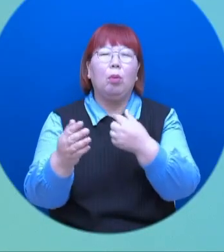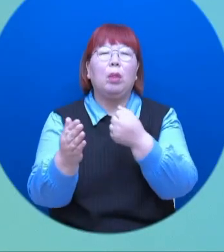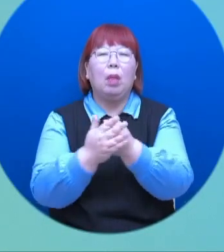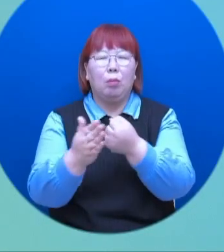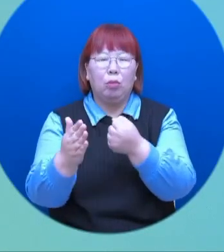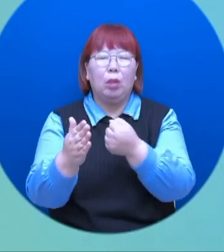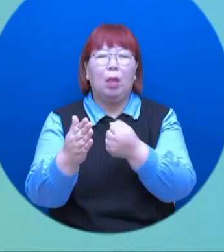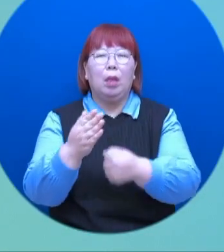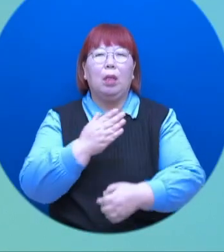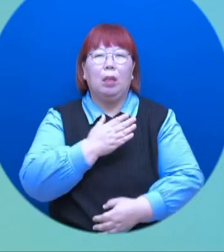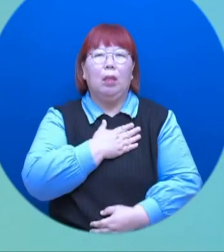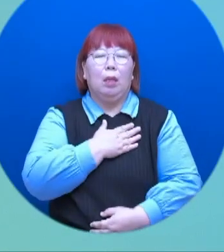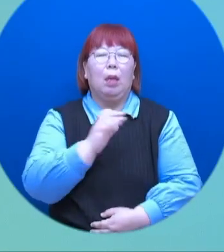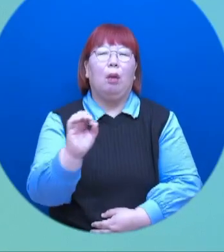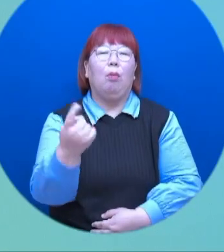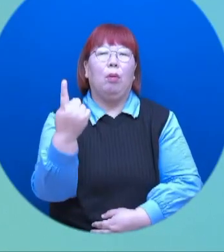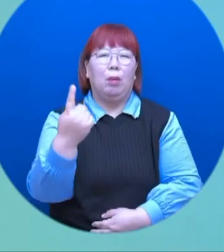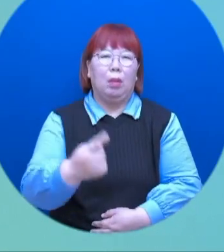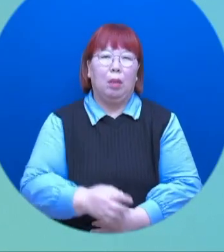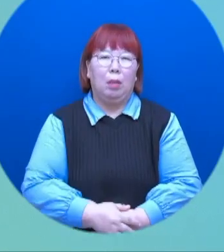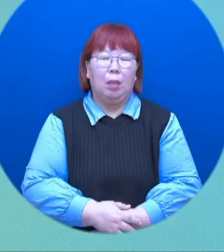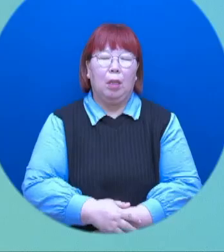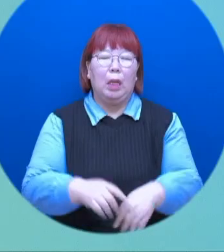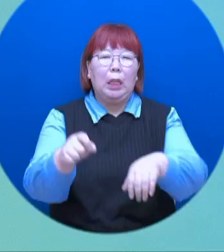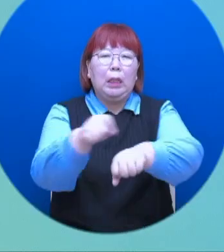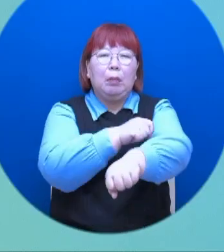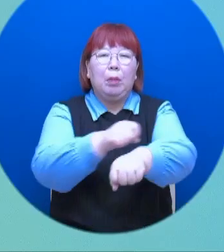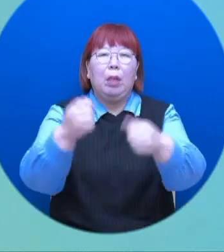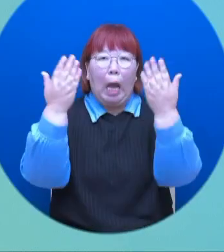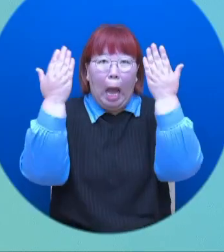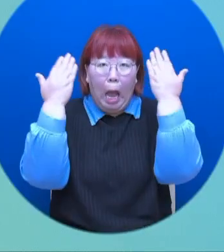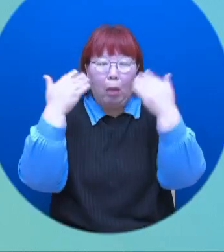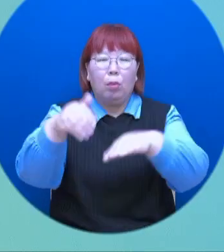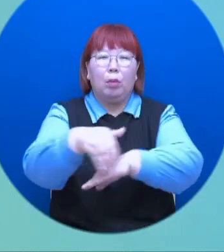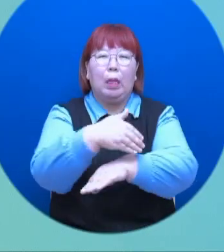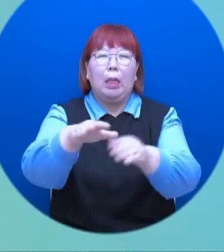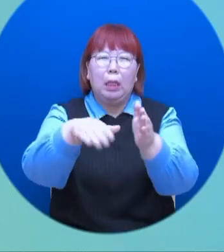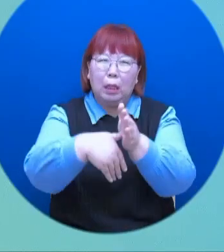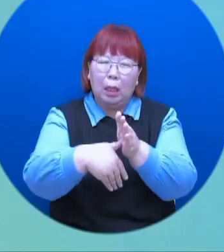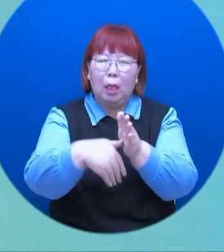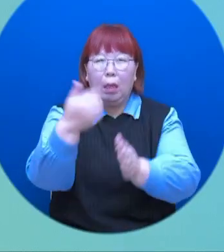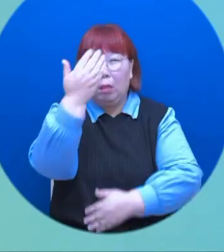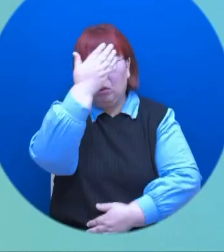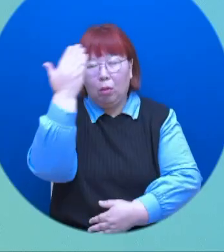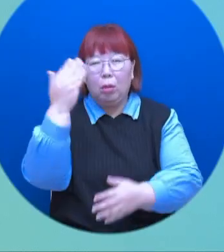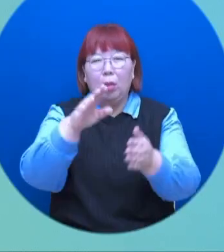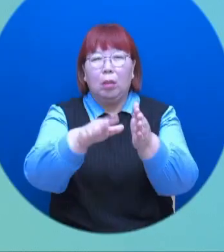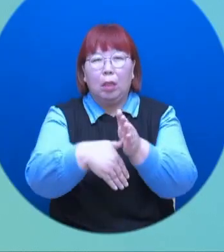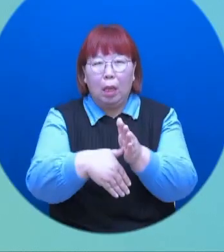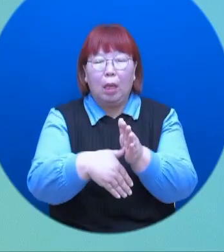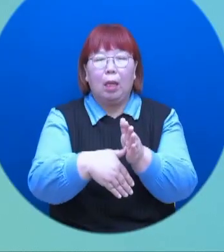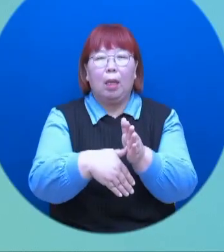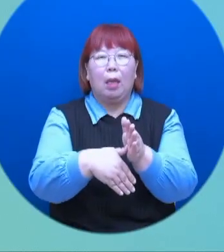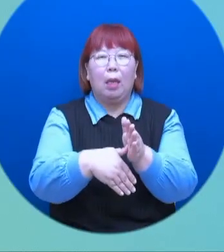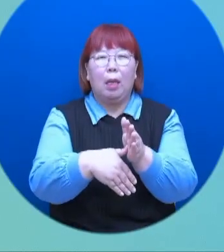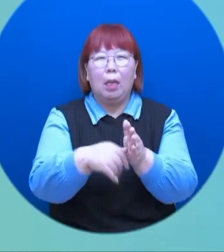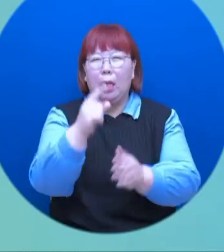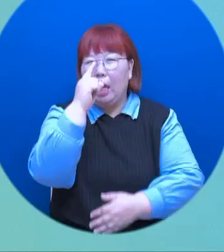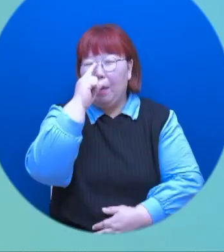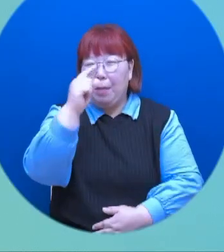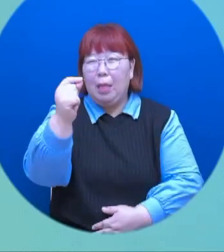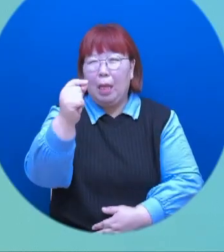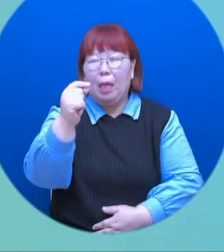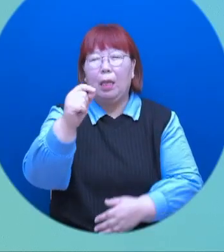원인이다. 특별히 학교를 다닐 때에, 청소년 시기에, 민감한